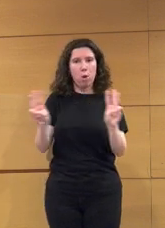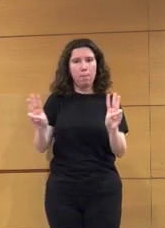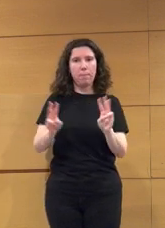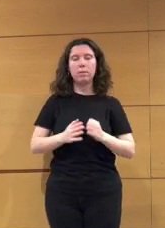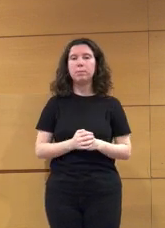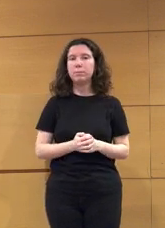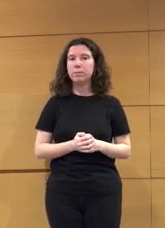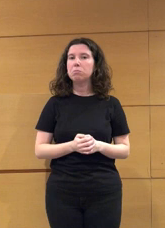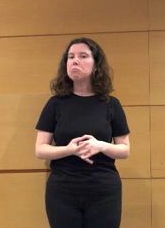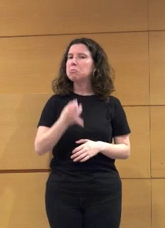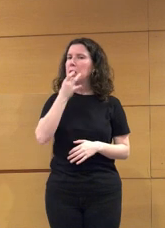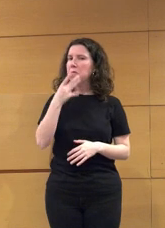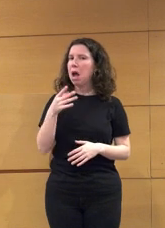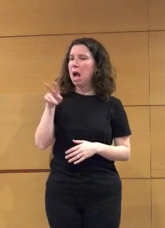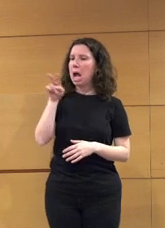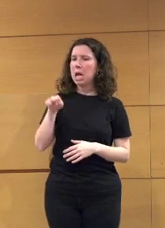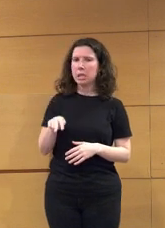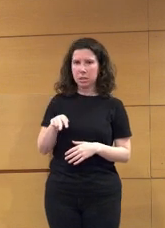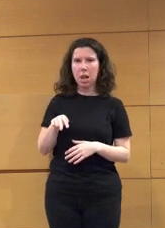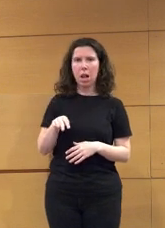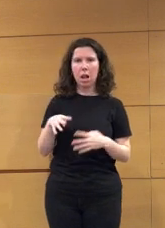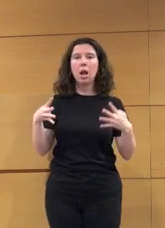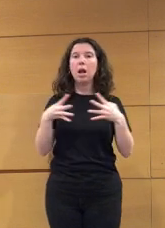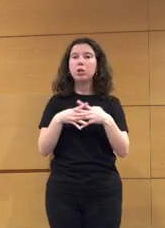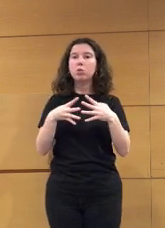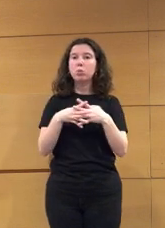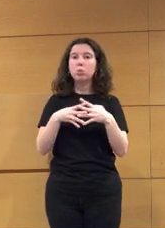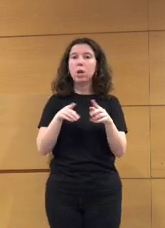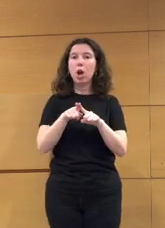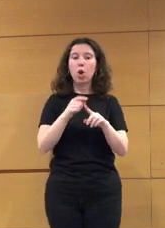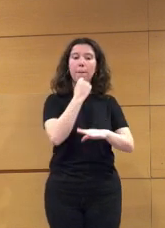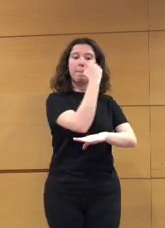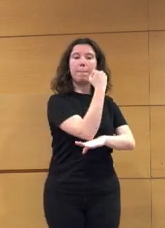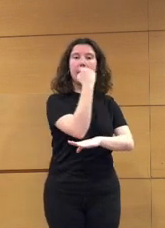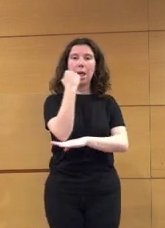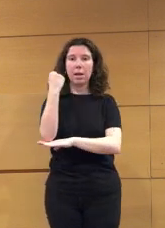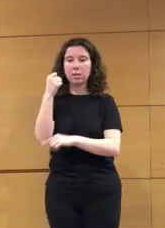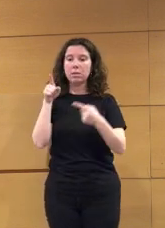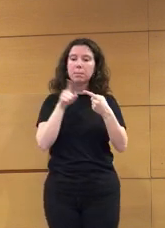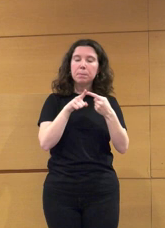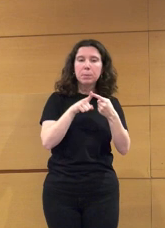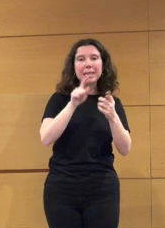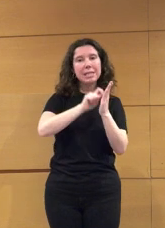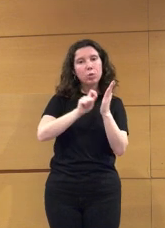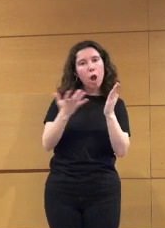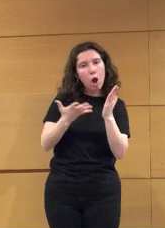és molt fàcil de llegir, està estructurada en pilars, com he d'escriure, com estructuro la informació,